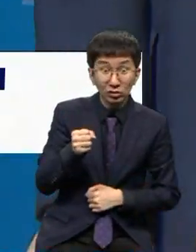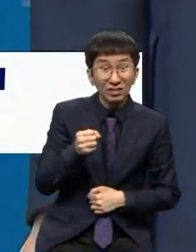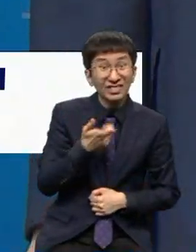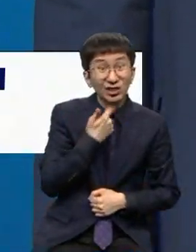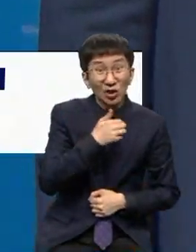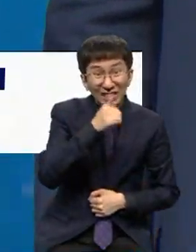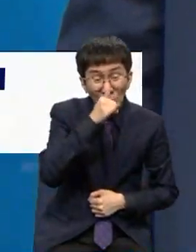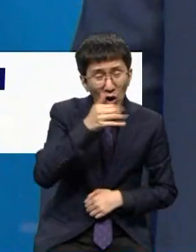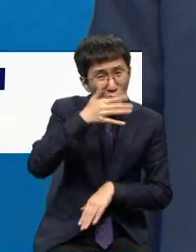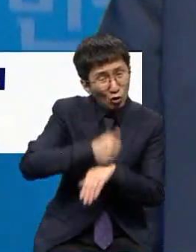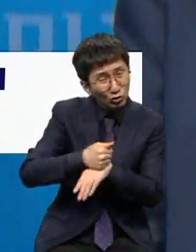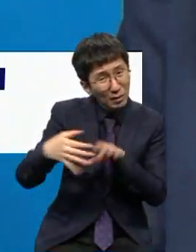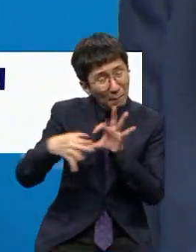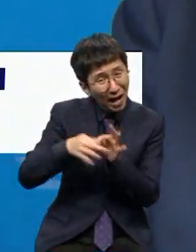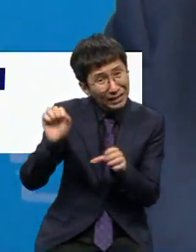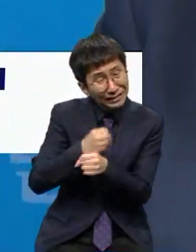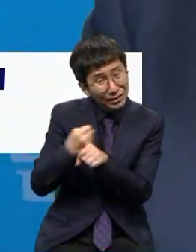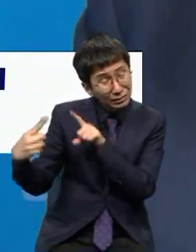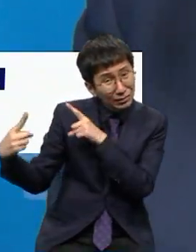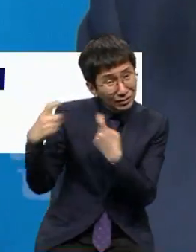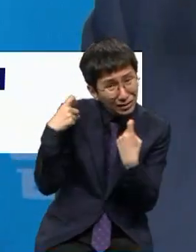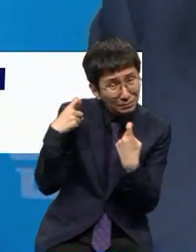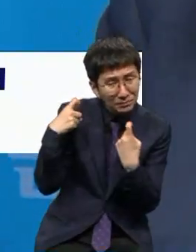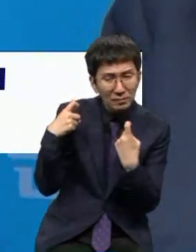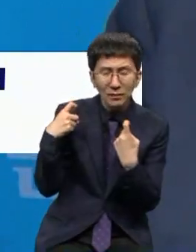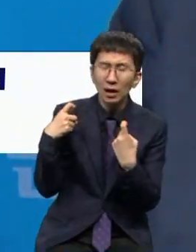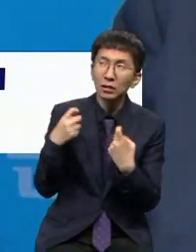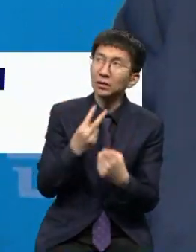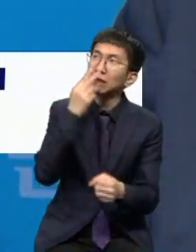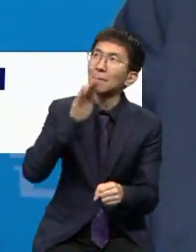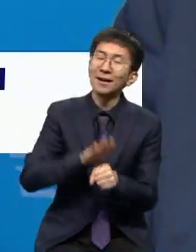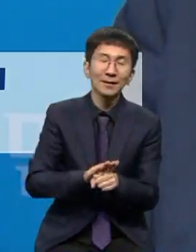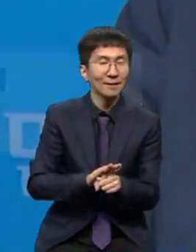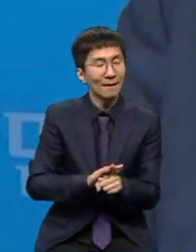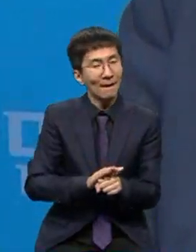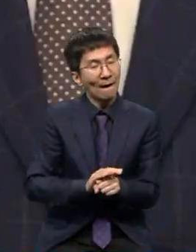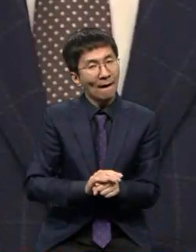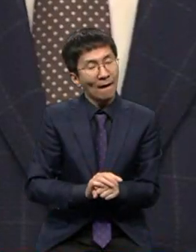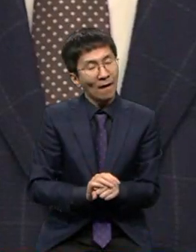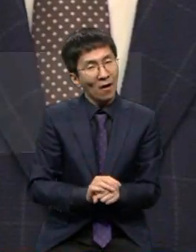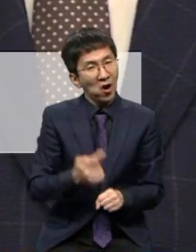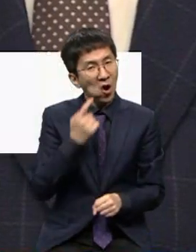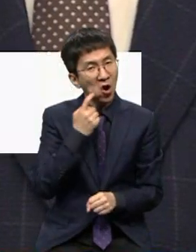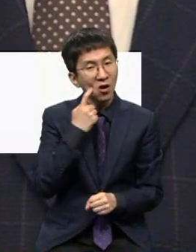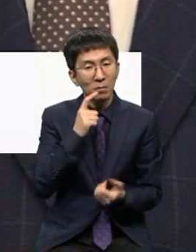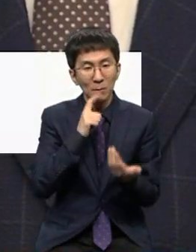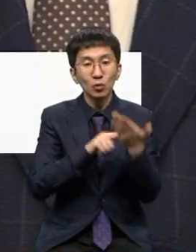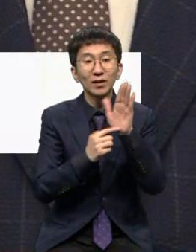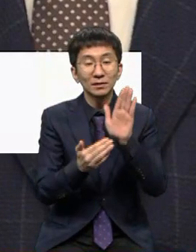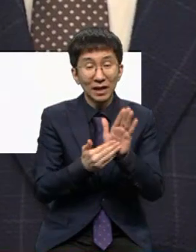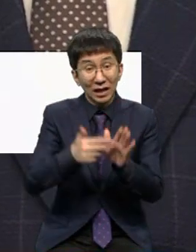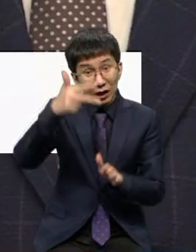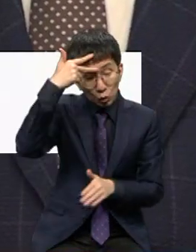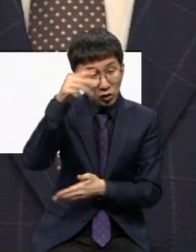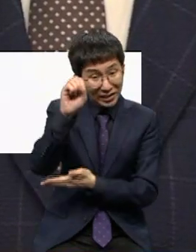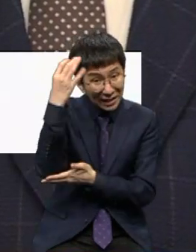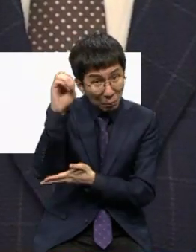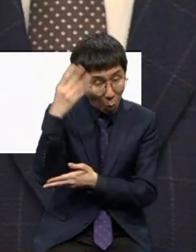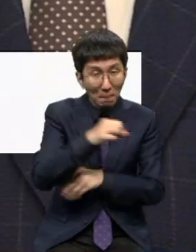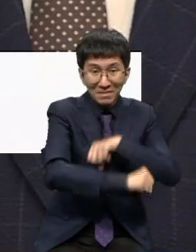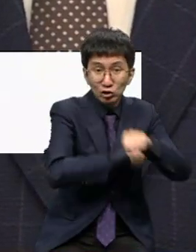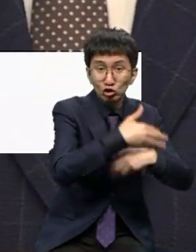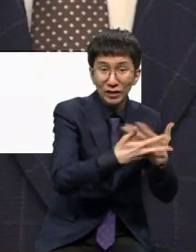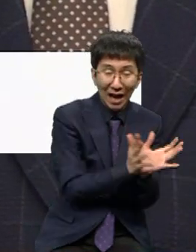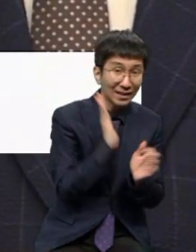거론하며 연관 의혹을 제기한 언론사에 대해선 허위 보도라고 맹비난했습니다. 조선일보는 민주당 경선과